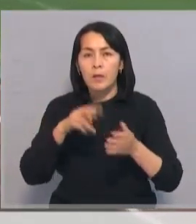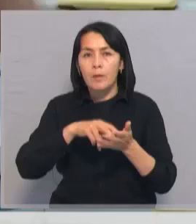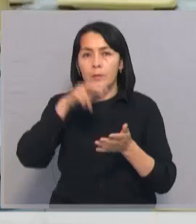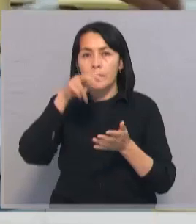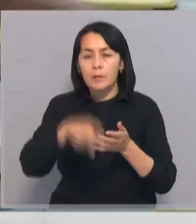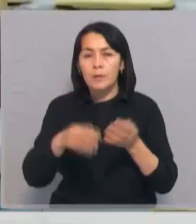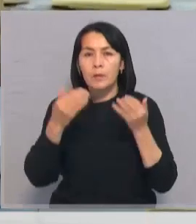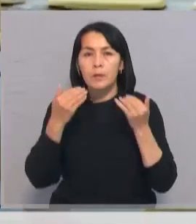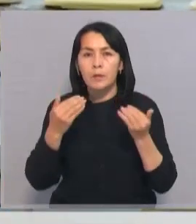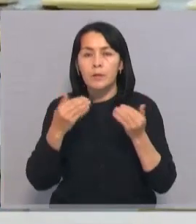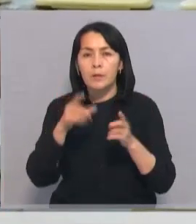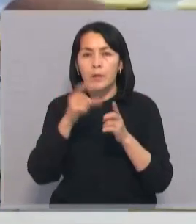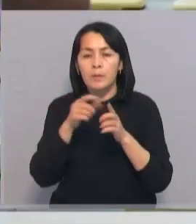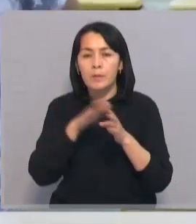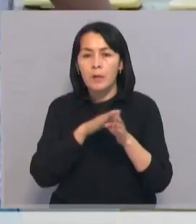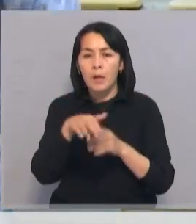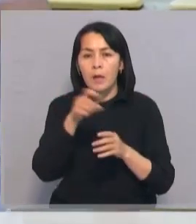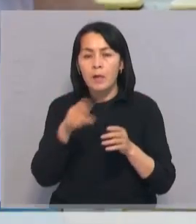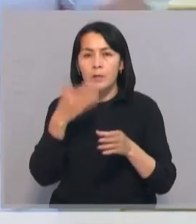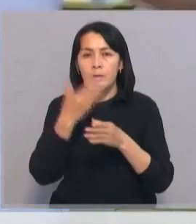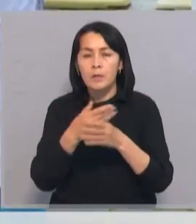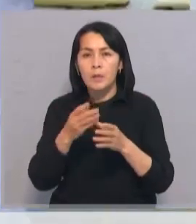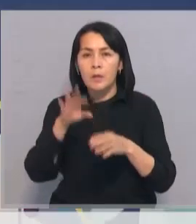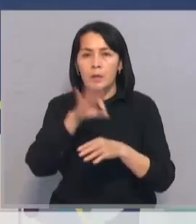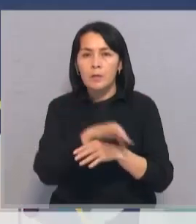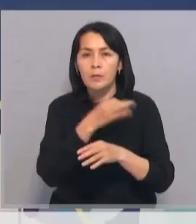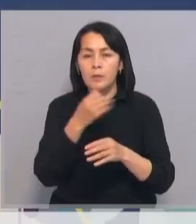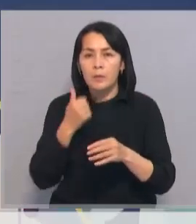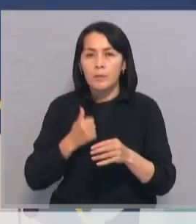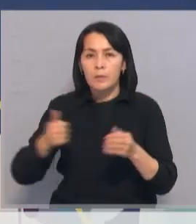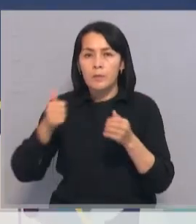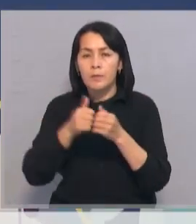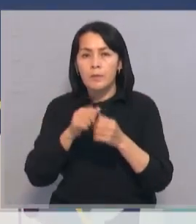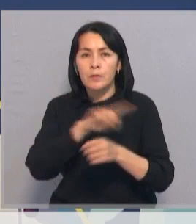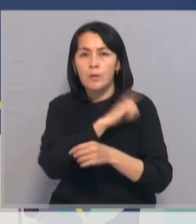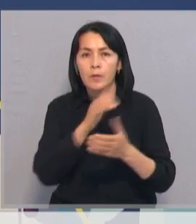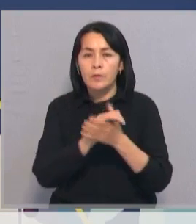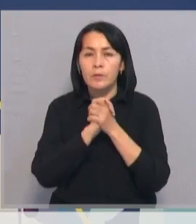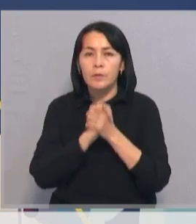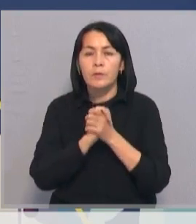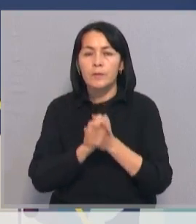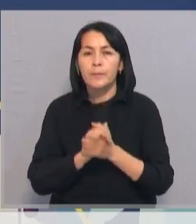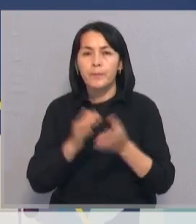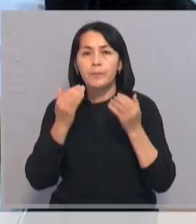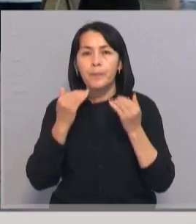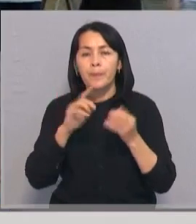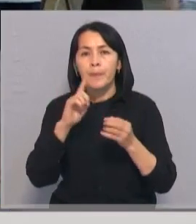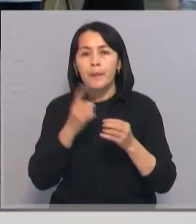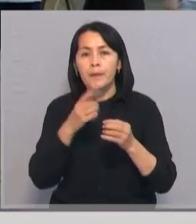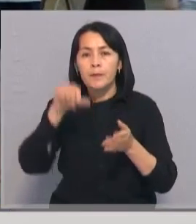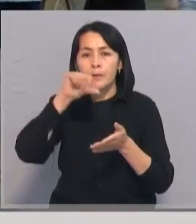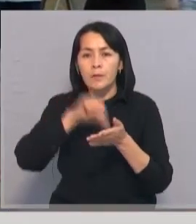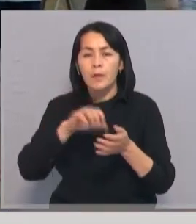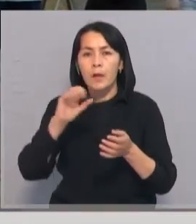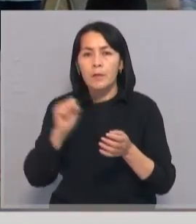длину. Такие меры, по словам организаторов, помогают супругам стать еще ближе и укрыться от домашних хлопот. Один из